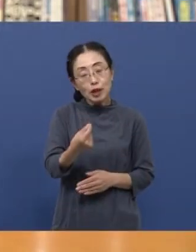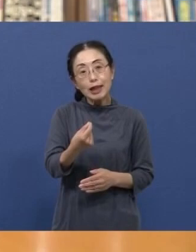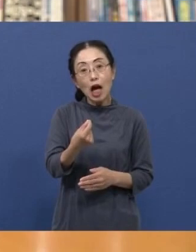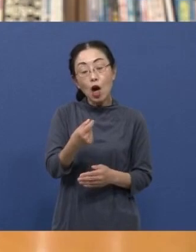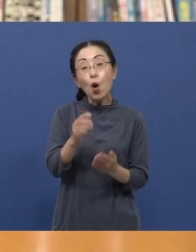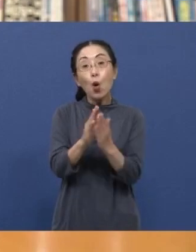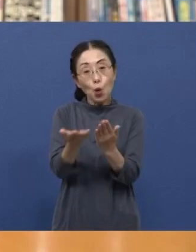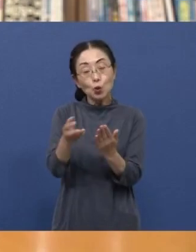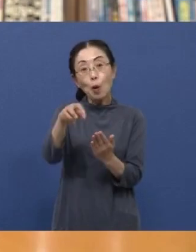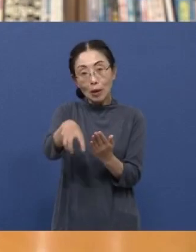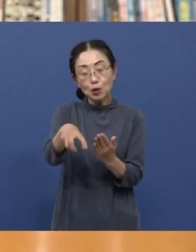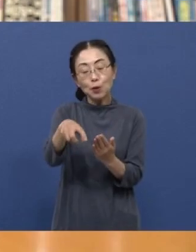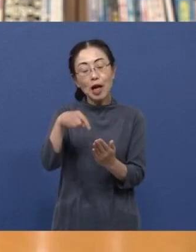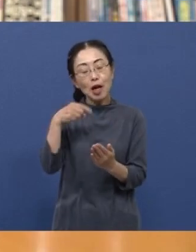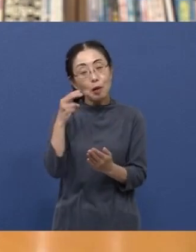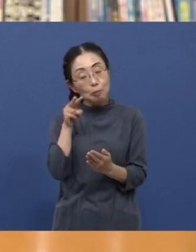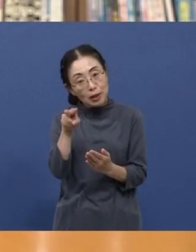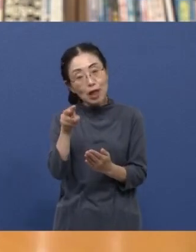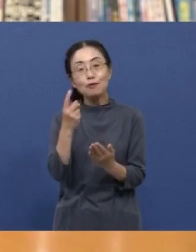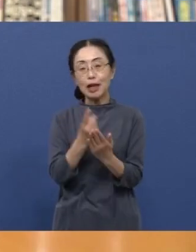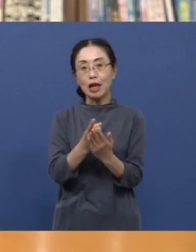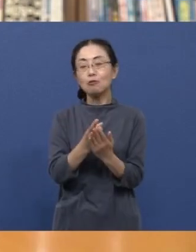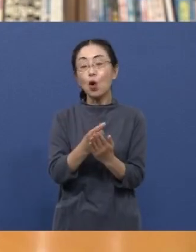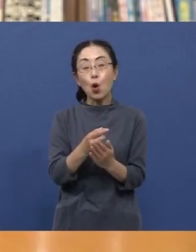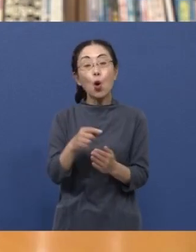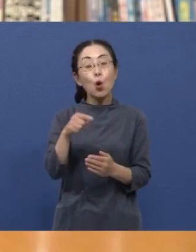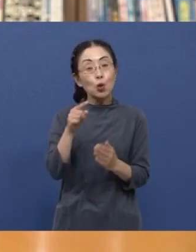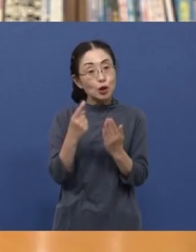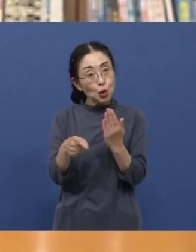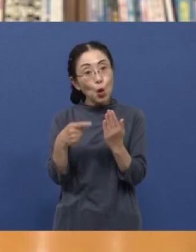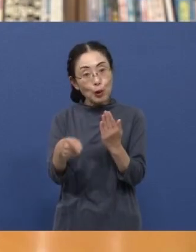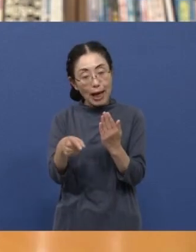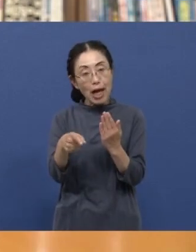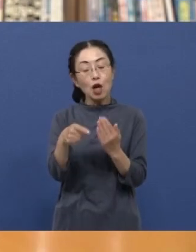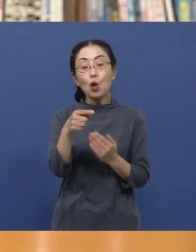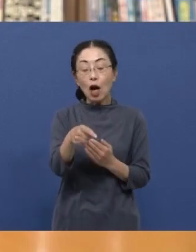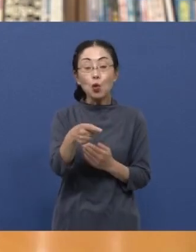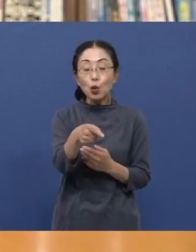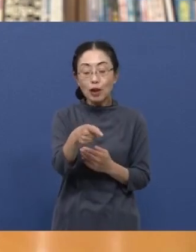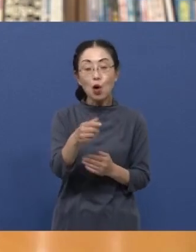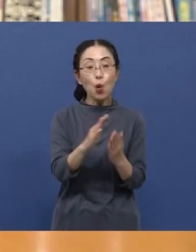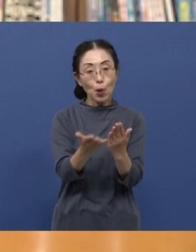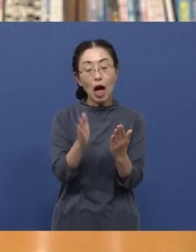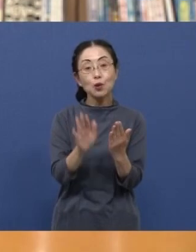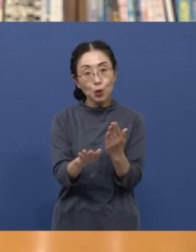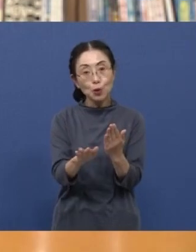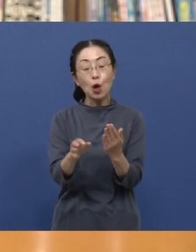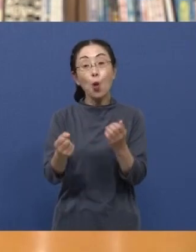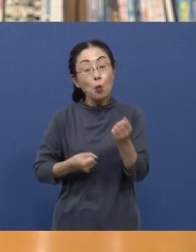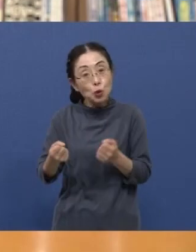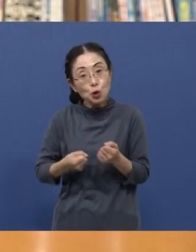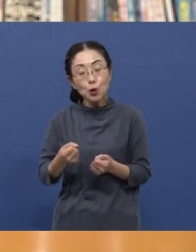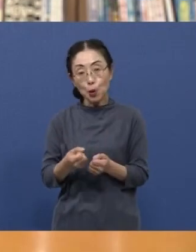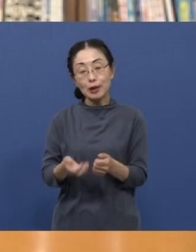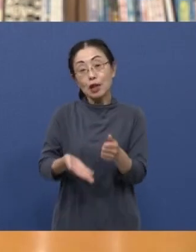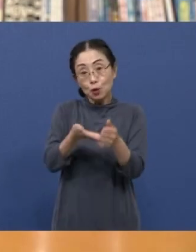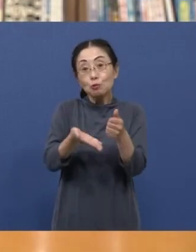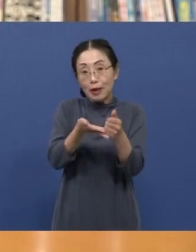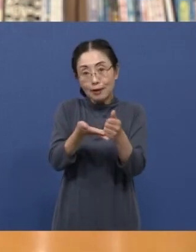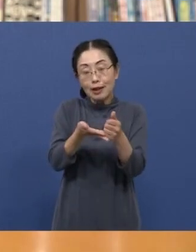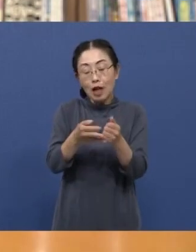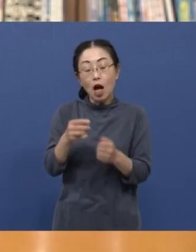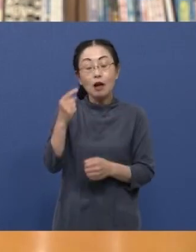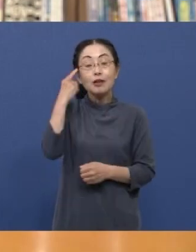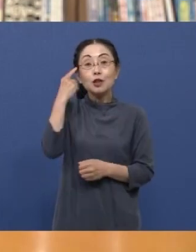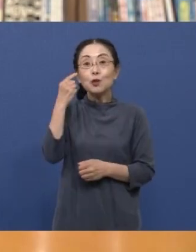しか見てなかったりするので、授業でここにこんな本があるよとか、こういう本が面白いよということで新しい気づきであったりと